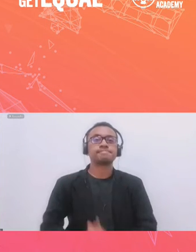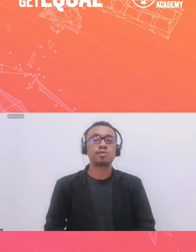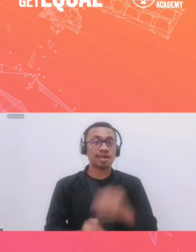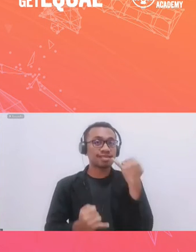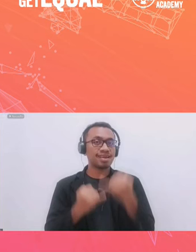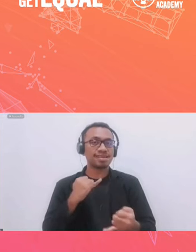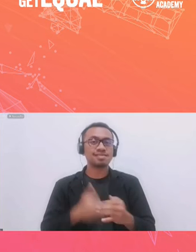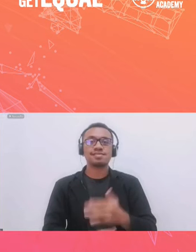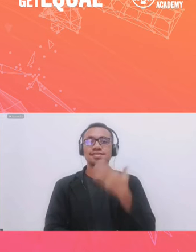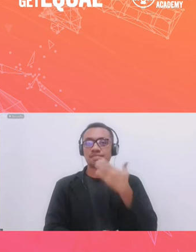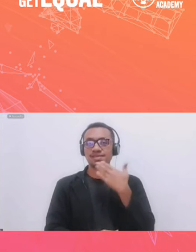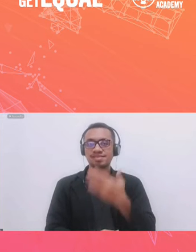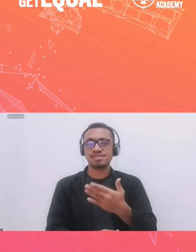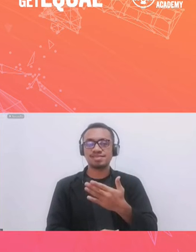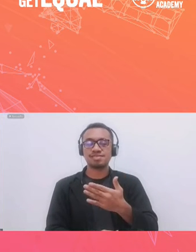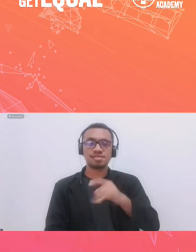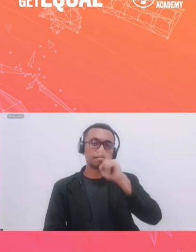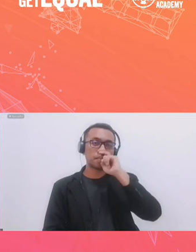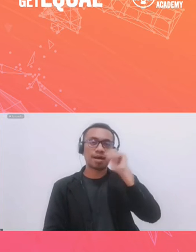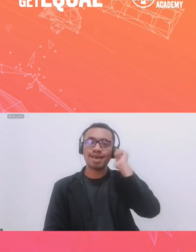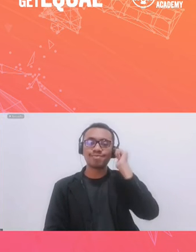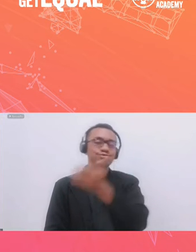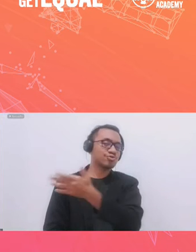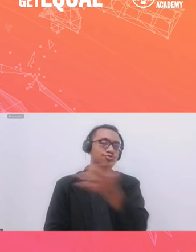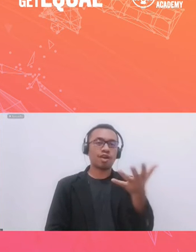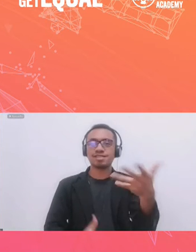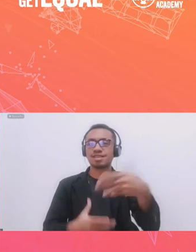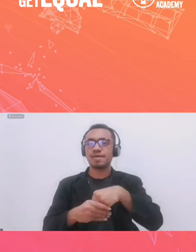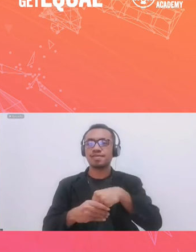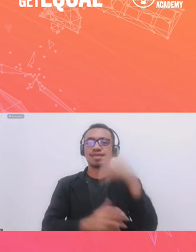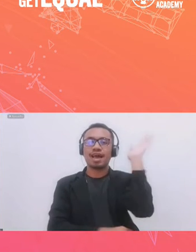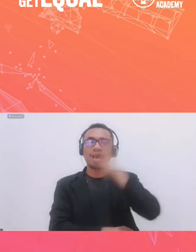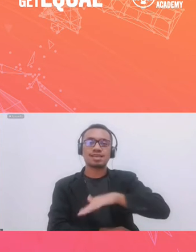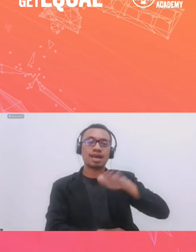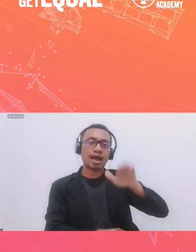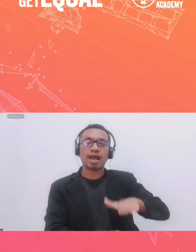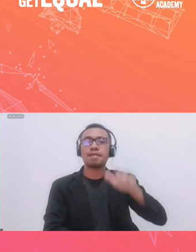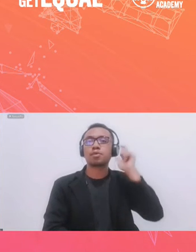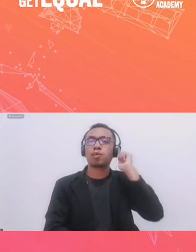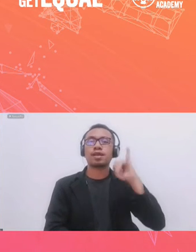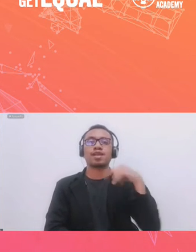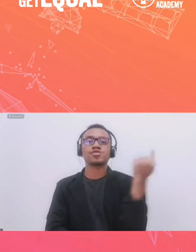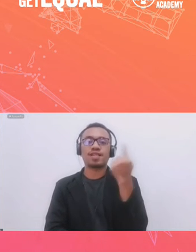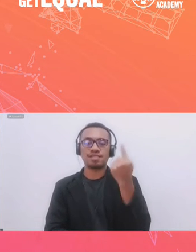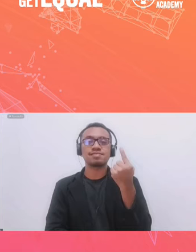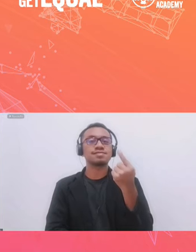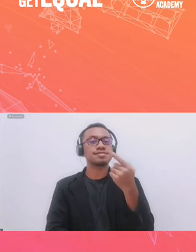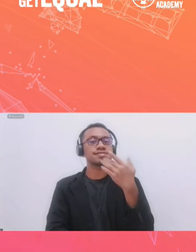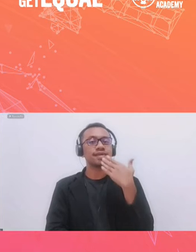sekali lagi kepada semua pihak yang sudah terlibat dalam perayaan Hari Anak Perempuan Internasional. Besok ini hari